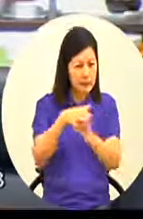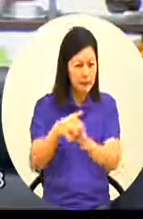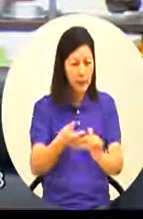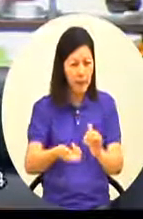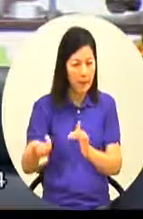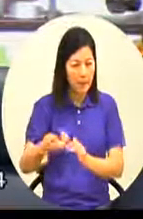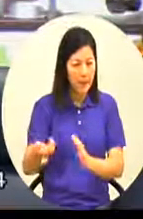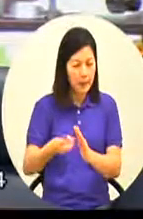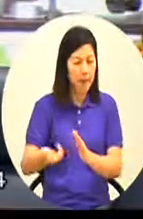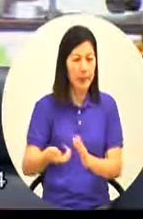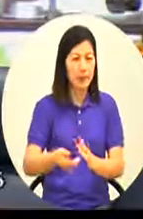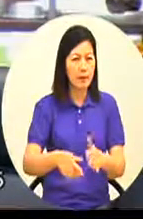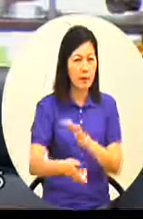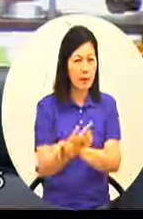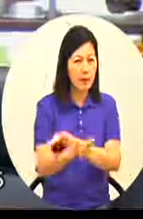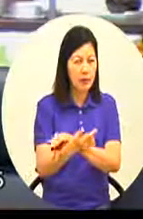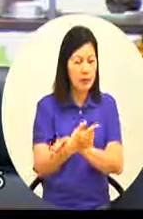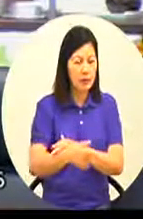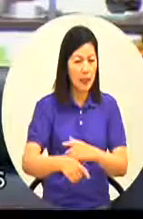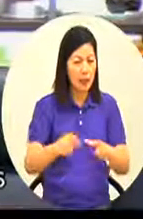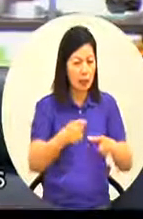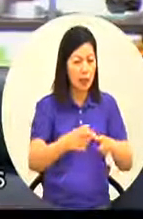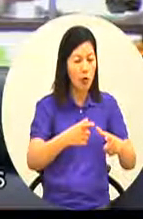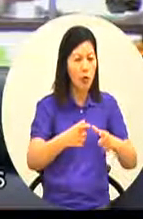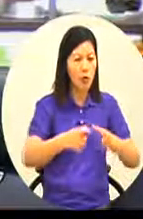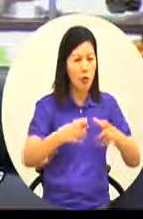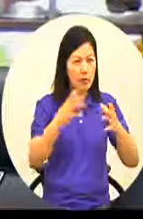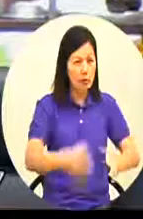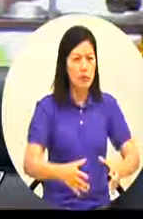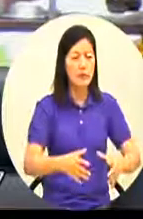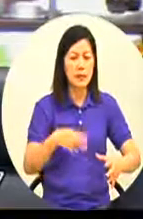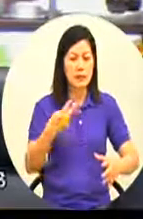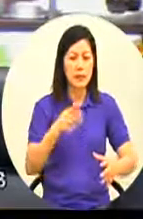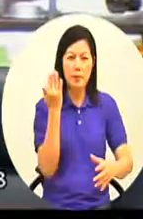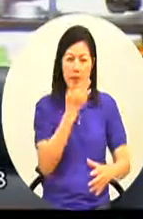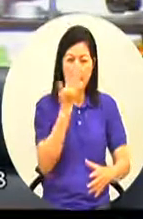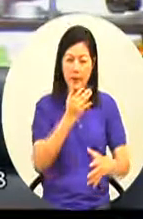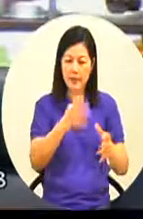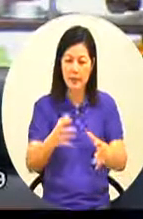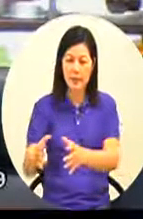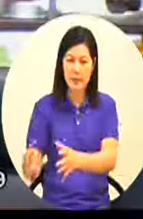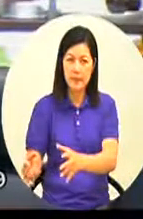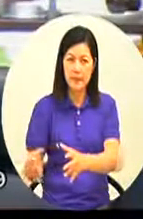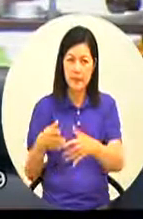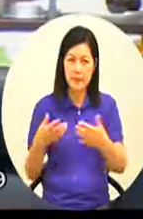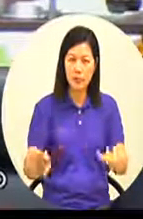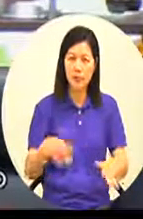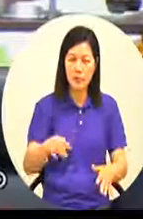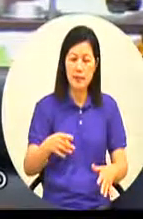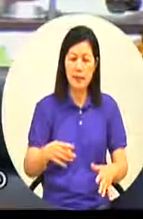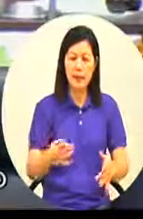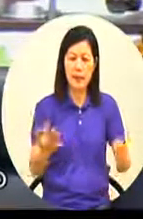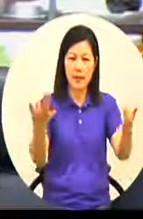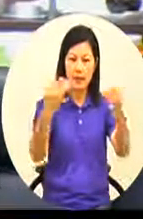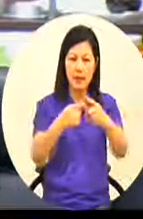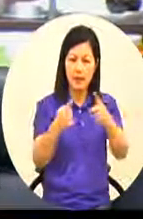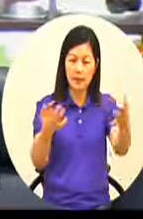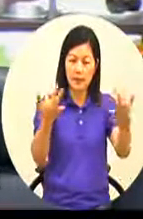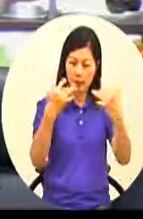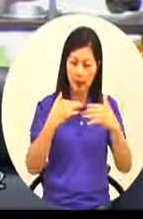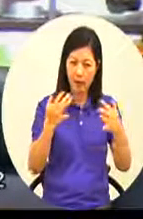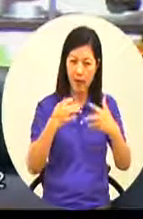开发这个地方，成为公园或更漂亮的一些设施，好让来到我们高雄市的人可以看到非